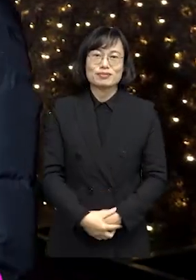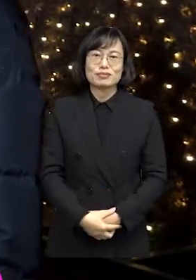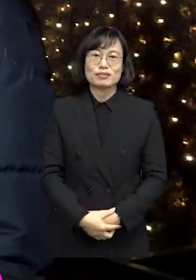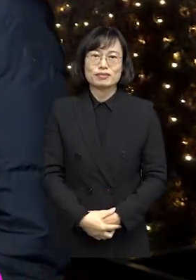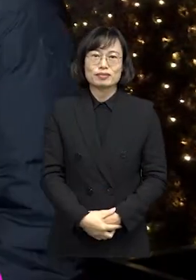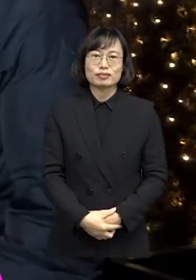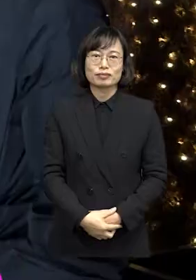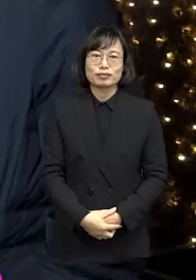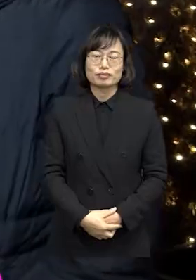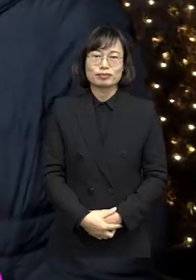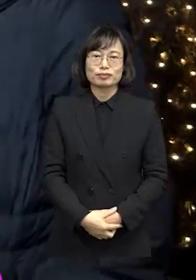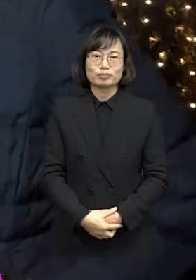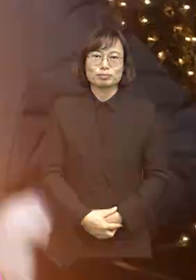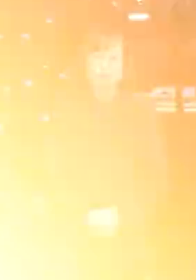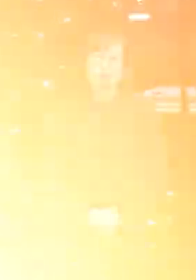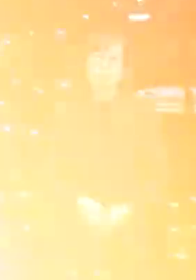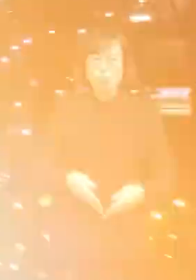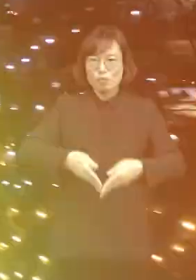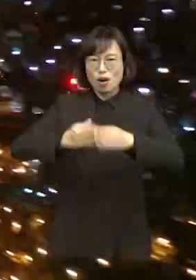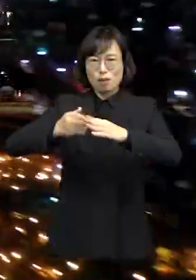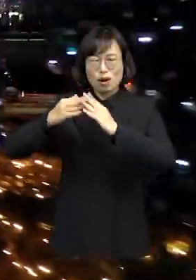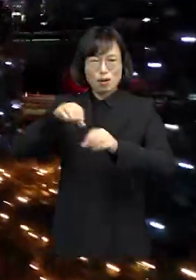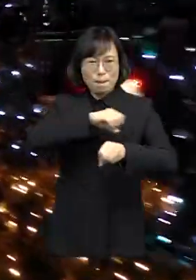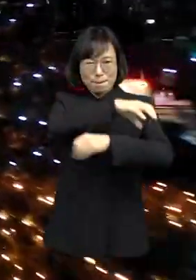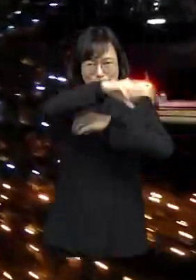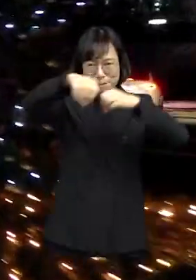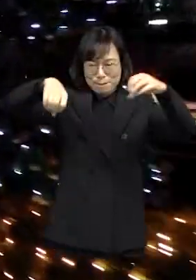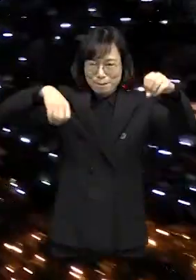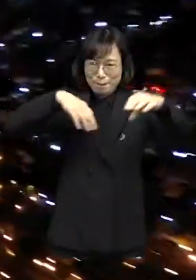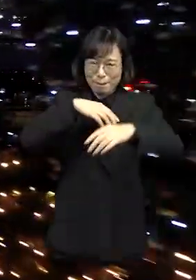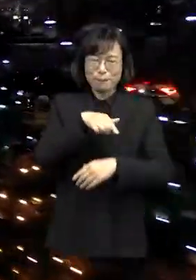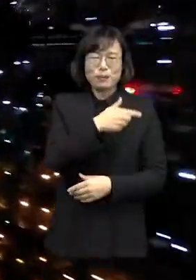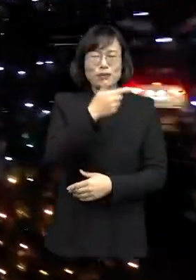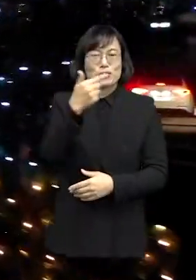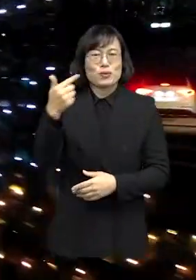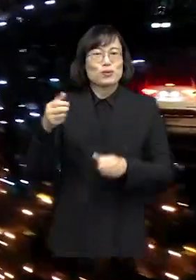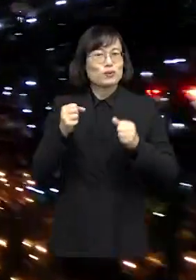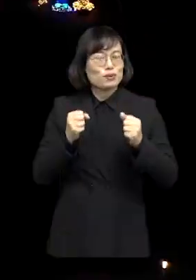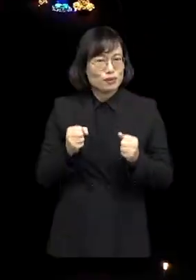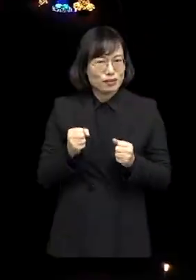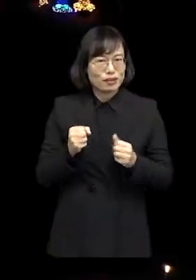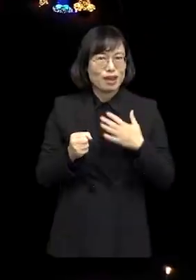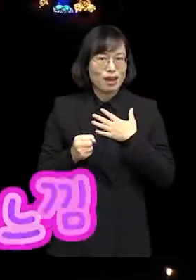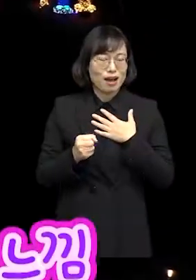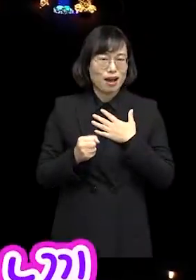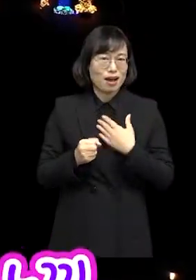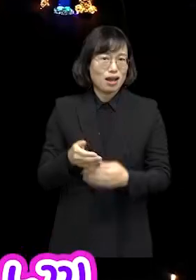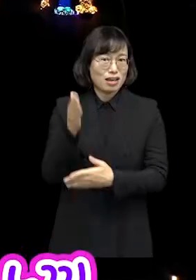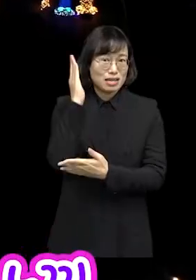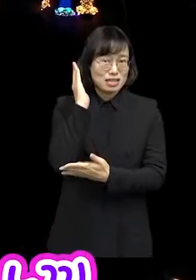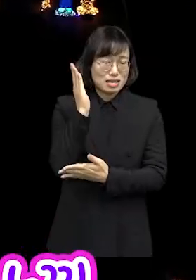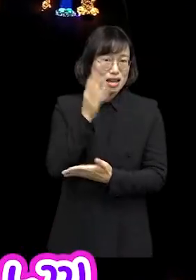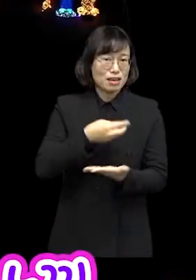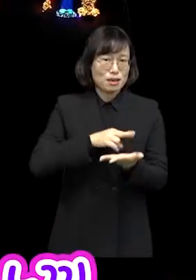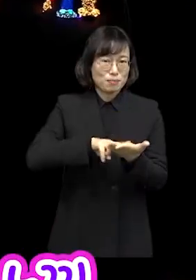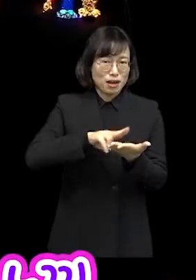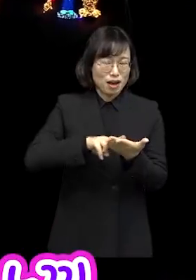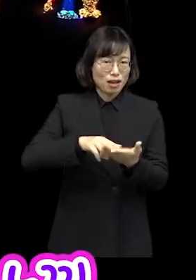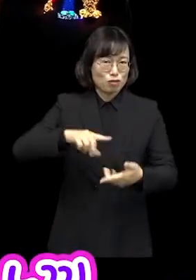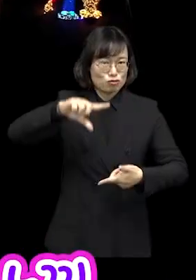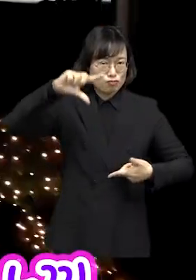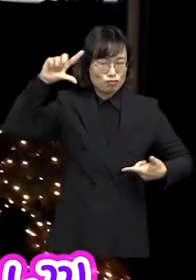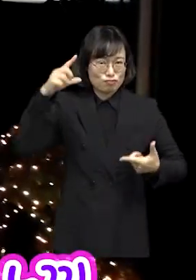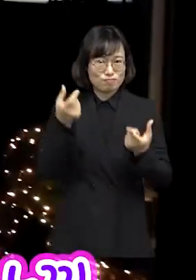인터뷰도 감사합니다. 네, 감사합니다. 이렇게 조성된 빛 조형물들 사이에 저녁 내내 있다 보니 제가